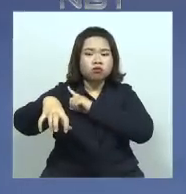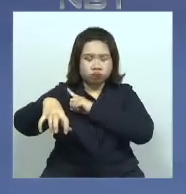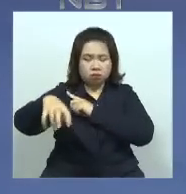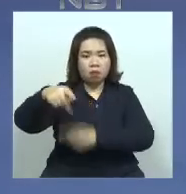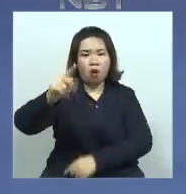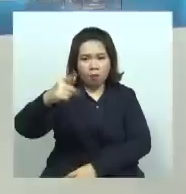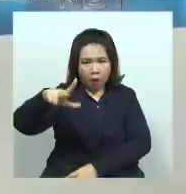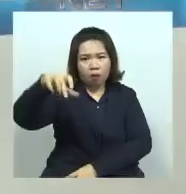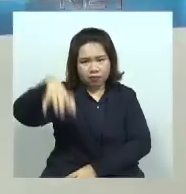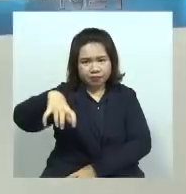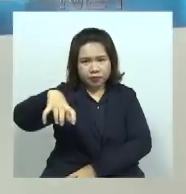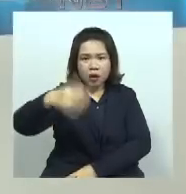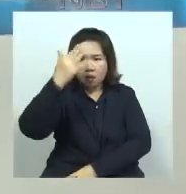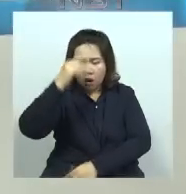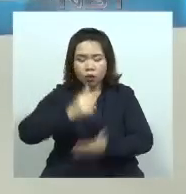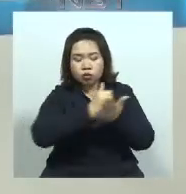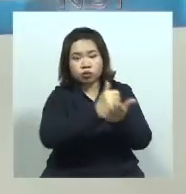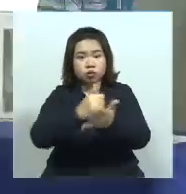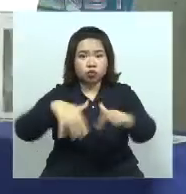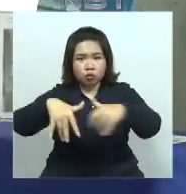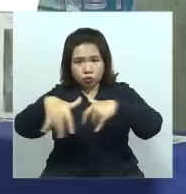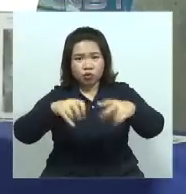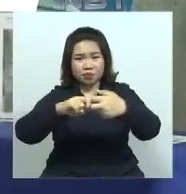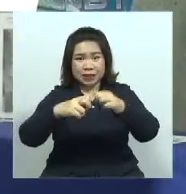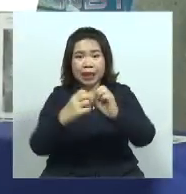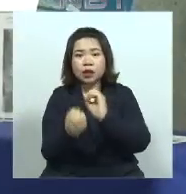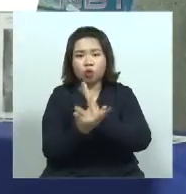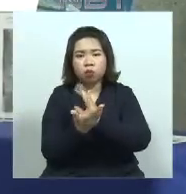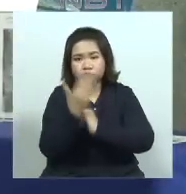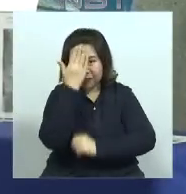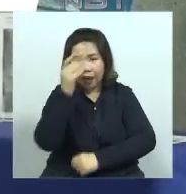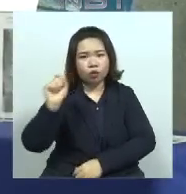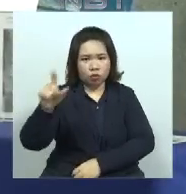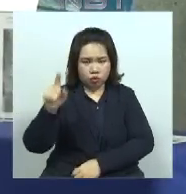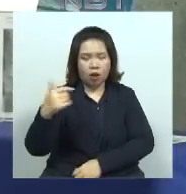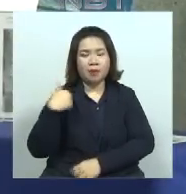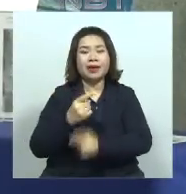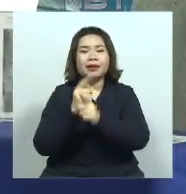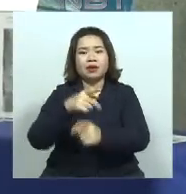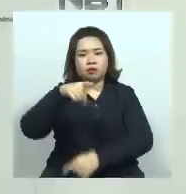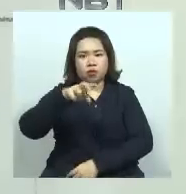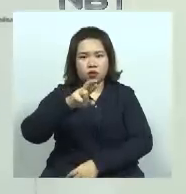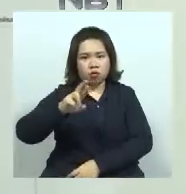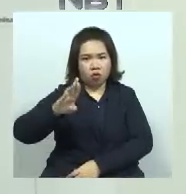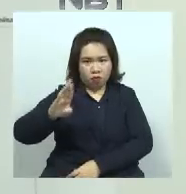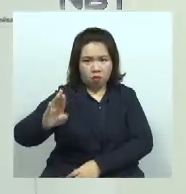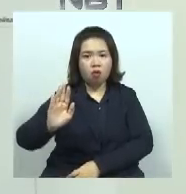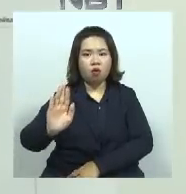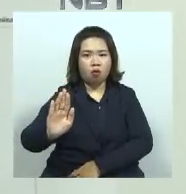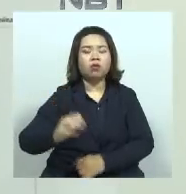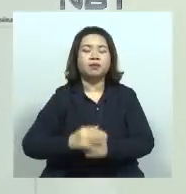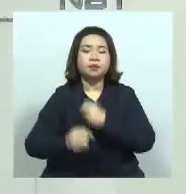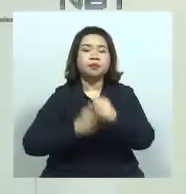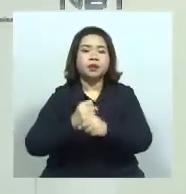าสาธารณภัยเพื่อให้ความช่วยเหลือประชาชนที่ได้รับผลกระทบโดยเร่งด่วนตามพระราชบัญญัติป้องกันและบรรเทาสาธารณภัยพุ